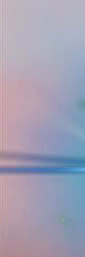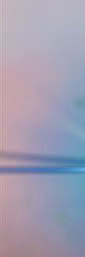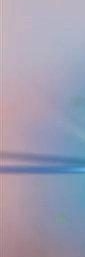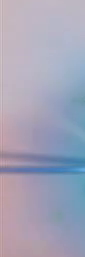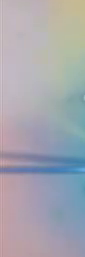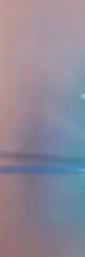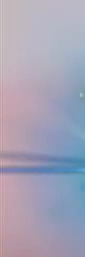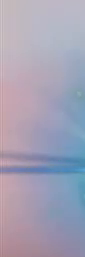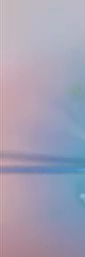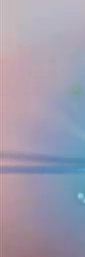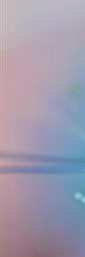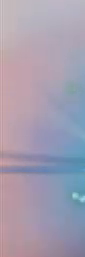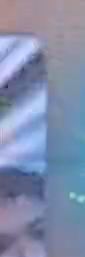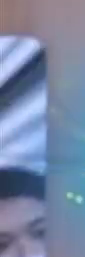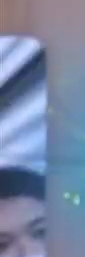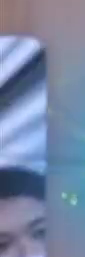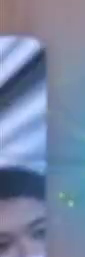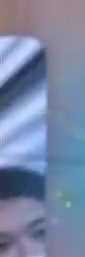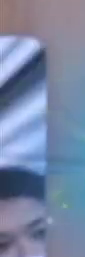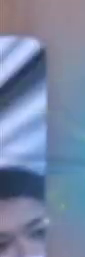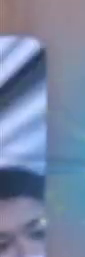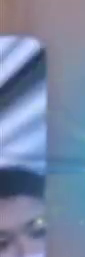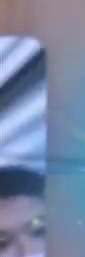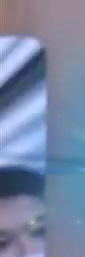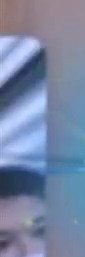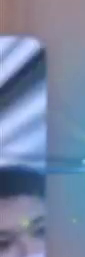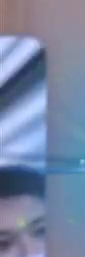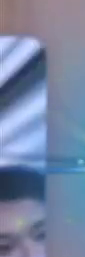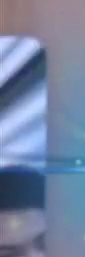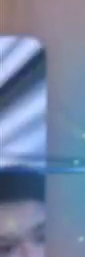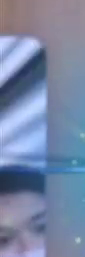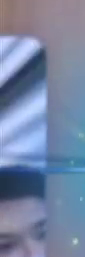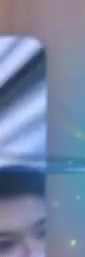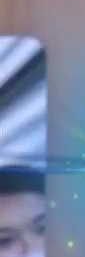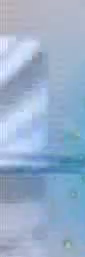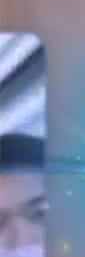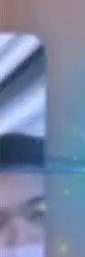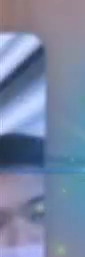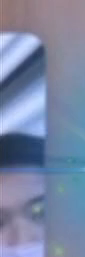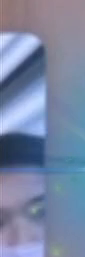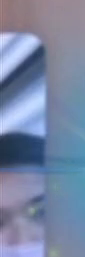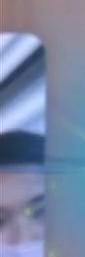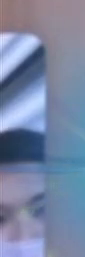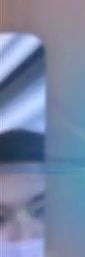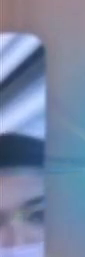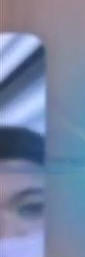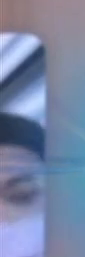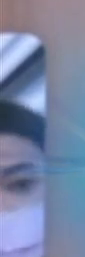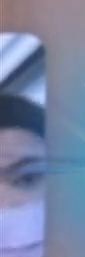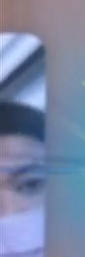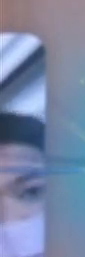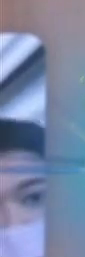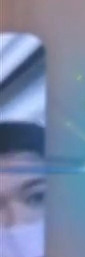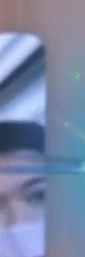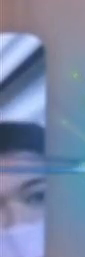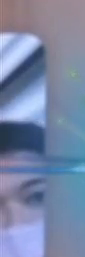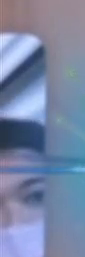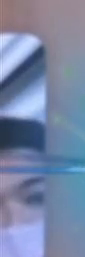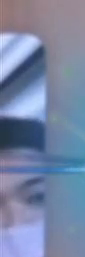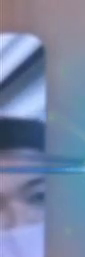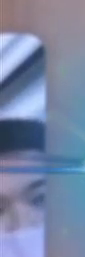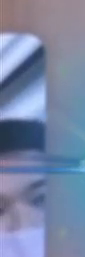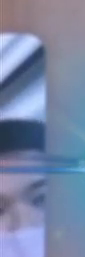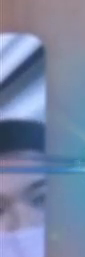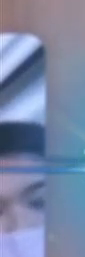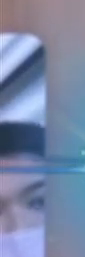娱乐的电视或卡通让他们看，那不然就是可能要买个积木啊，或是买一些书。即便在家里办公也很难专心，所以可